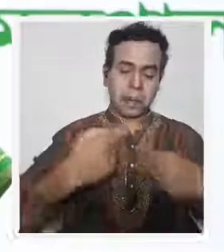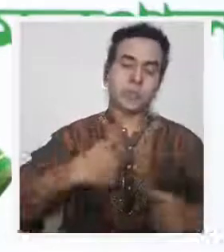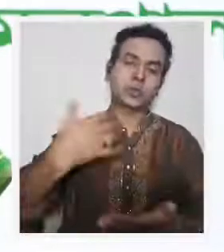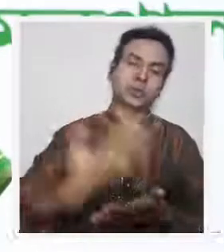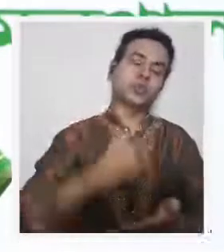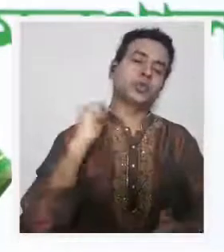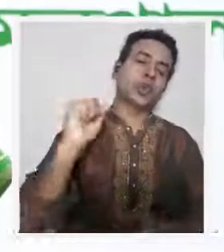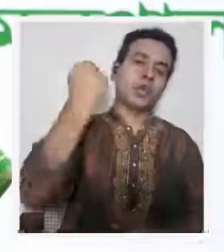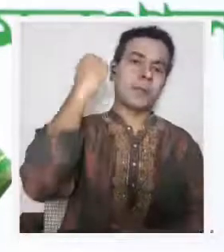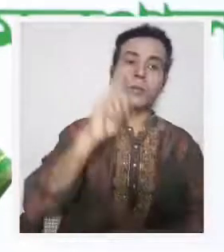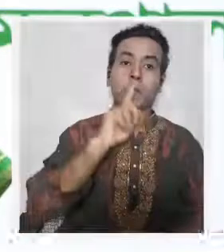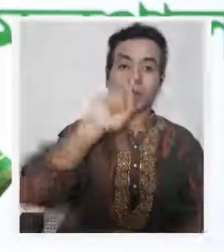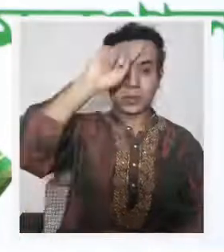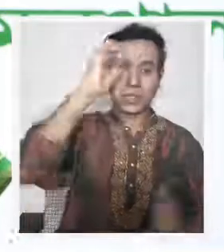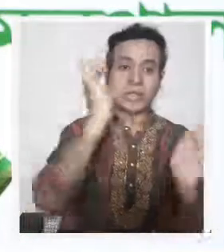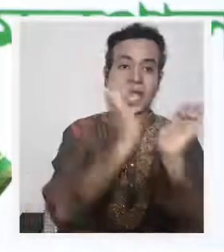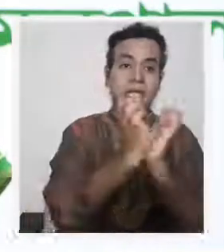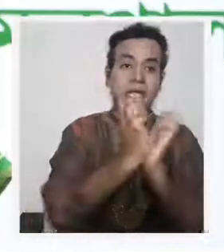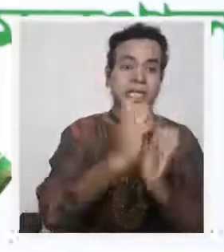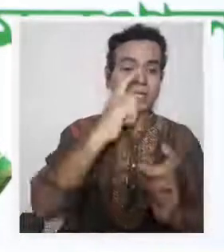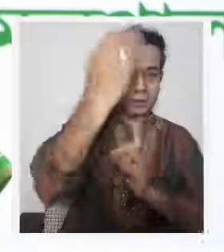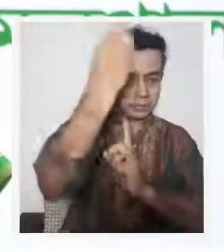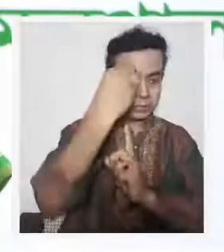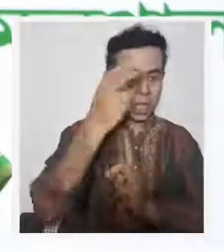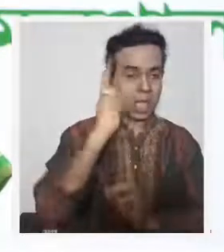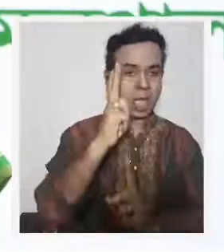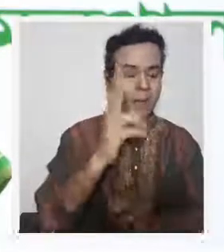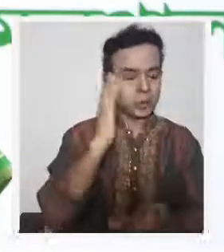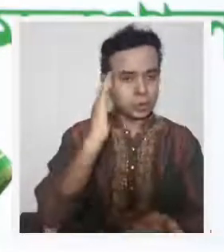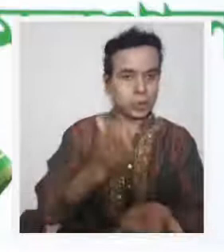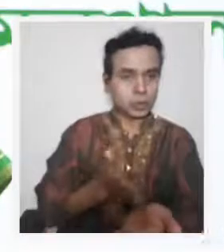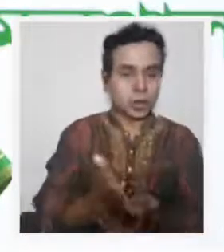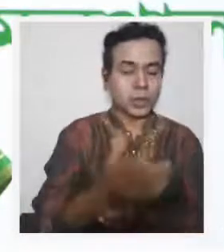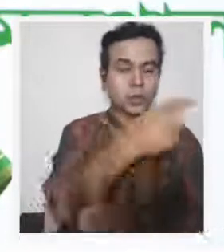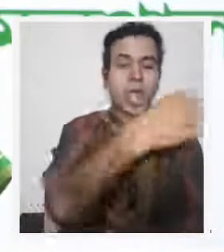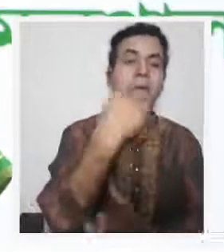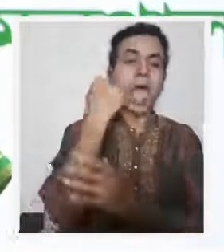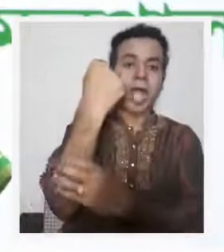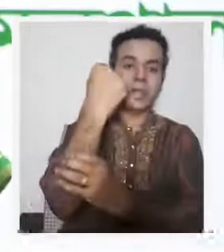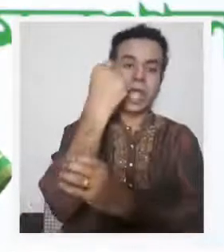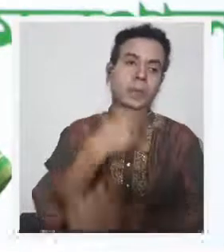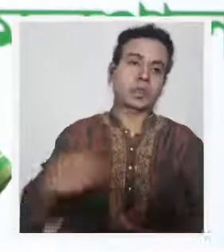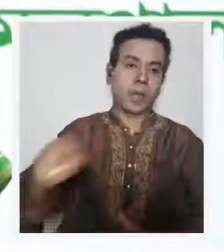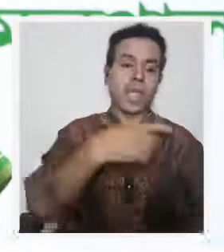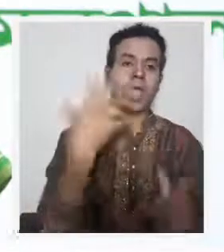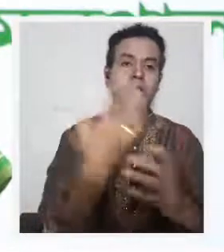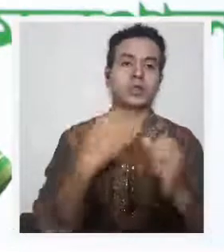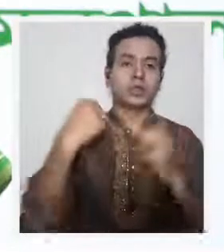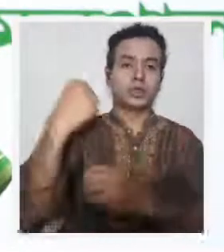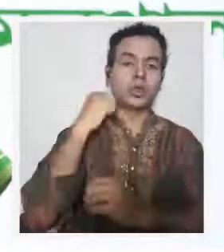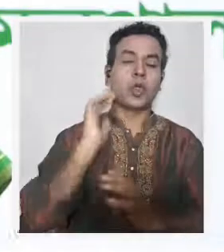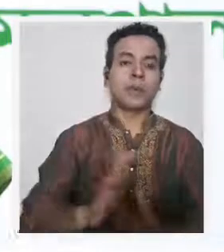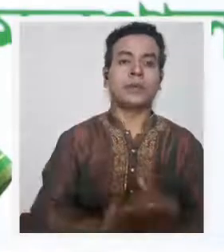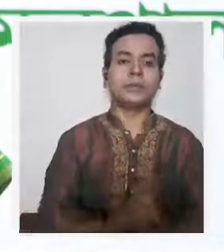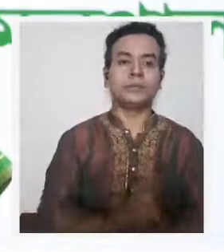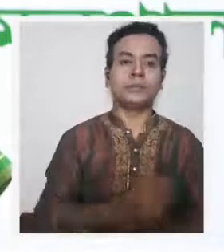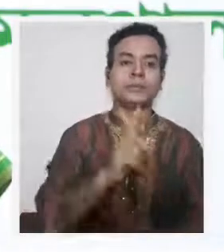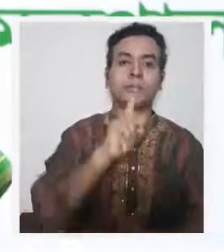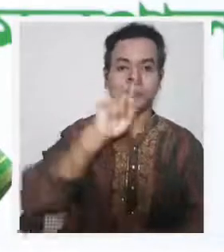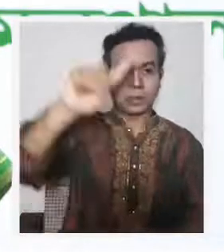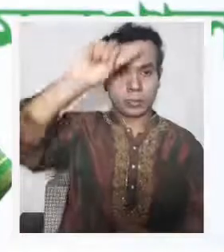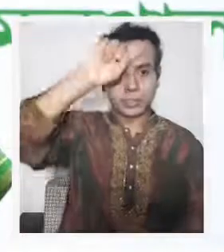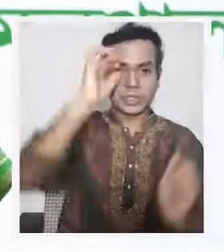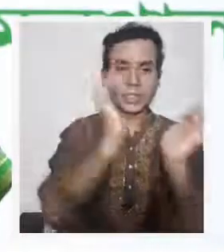করলে এই যুদ্ধে জয় হতে পারবো না। আমরা মাননীয় প্রধানমন্ত্রীর হাতকে শক্তিশালী করব এই যুদ্ধে জয়ের জন্য। তবে অবশ্যই